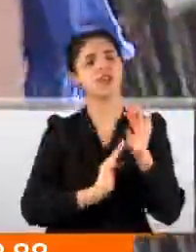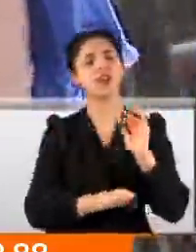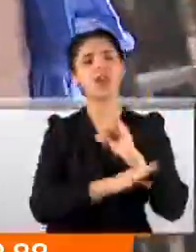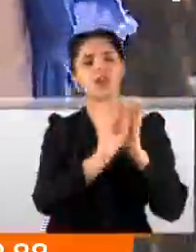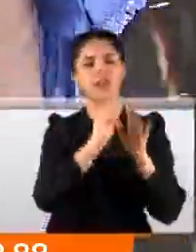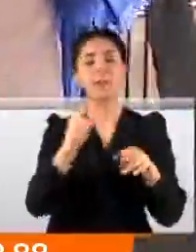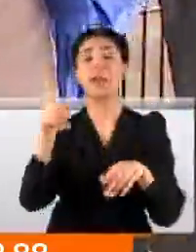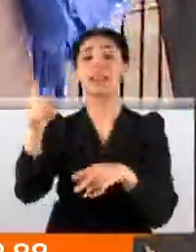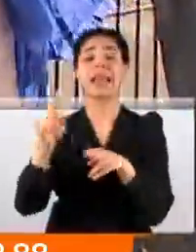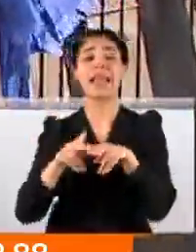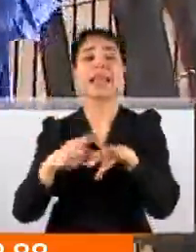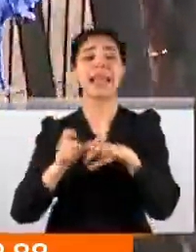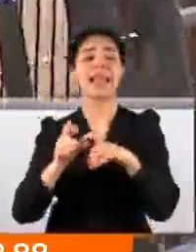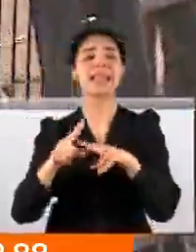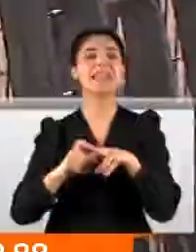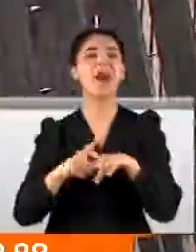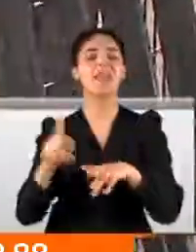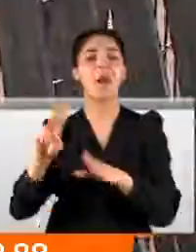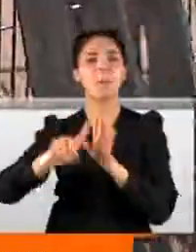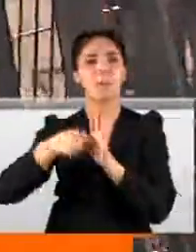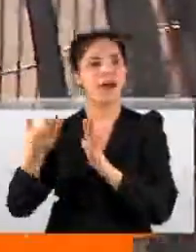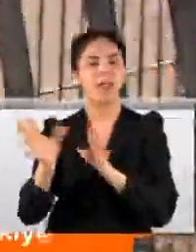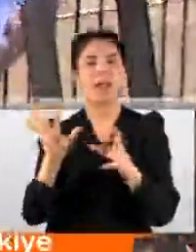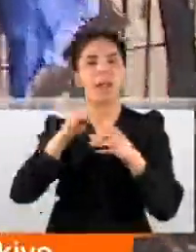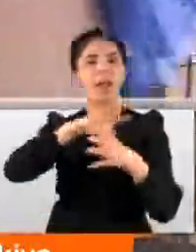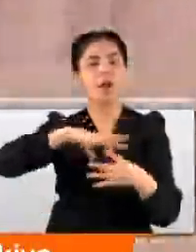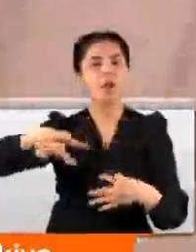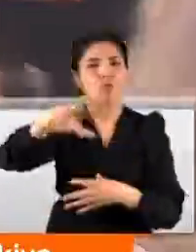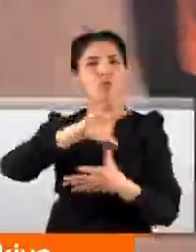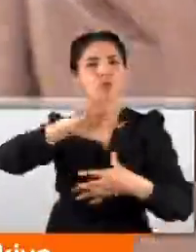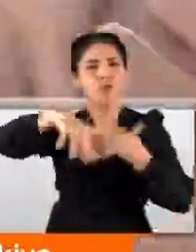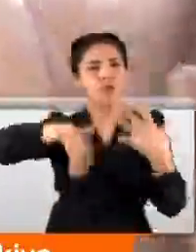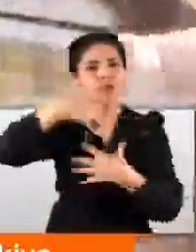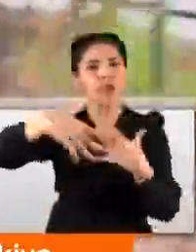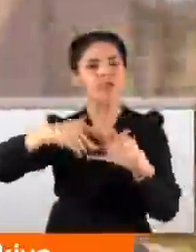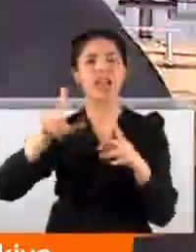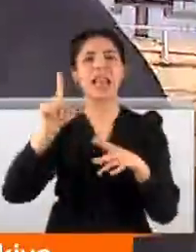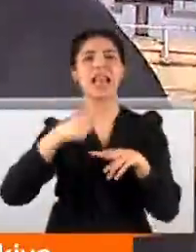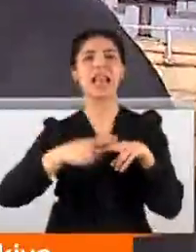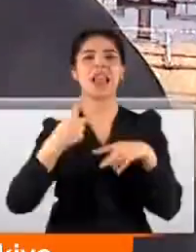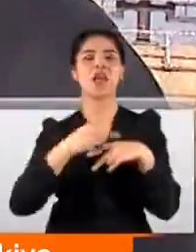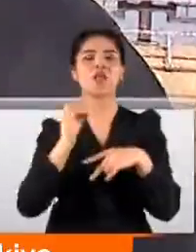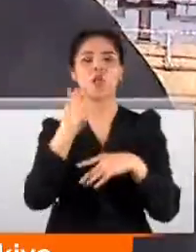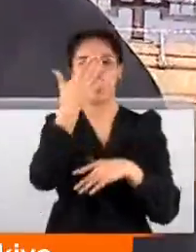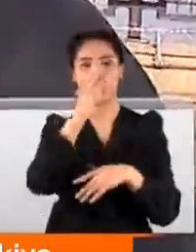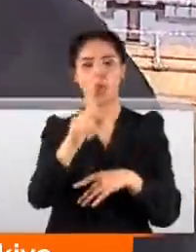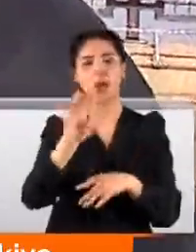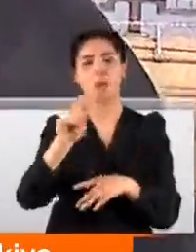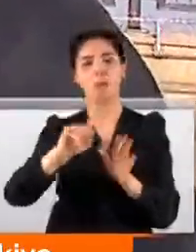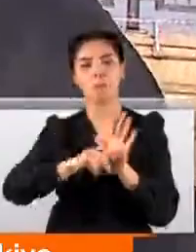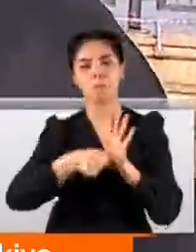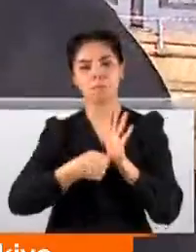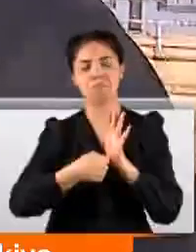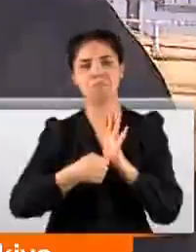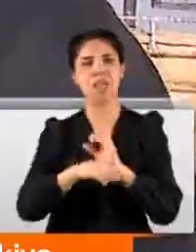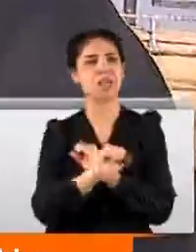İşte bu üç balın karışımından ortaya ne mi çıktı? Tanıştırayım. Lazovak. Doğaldır, baldandır, yoktur bir